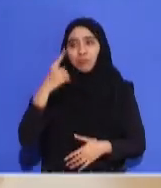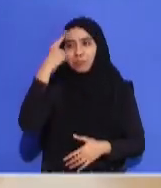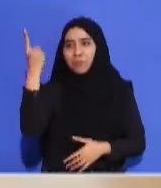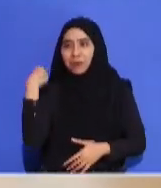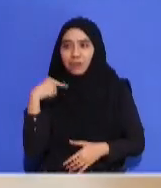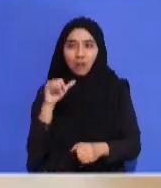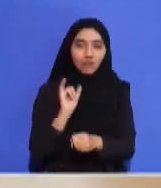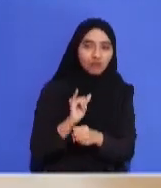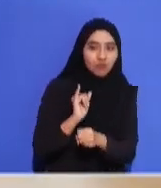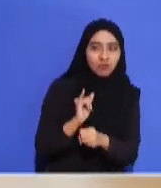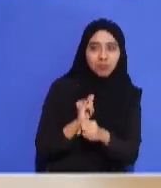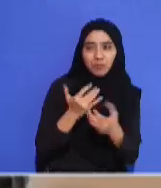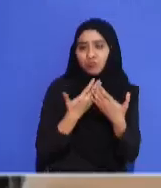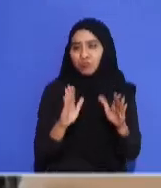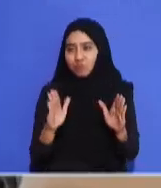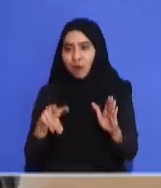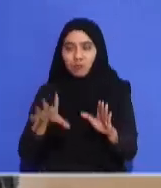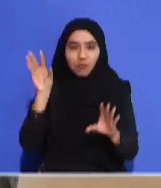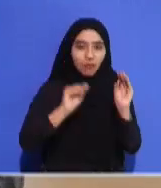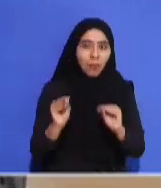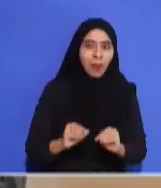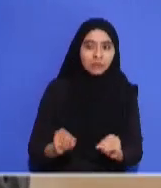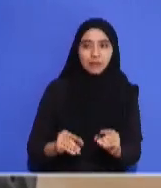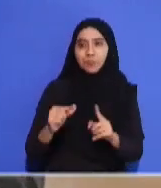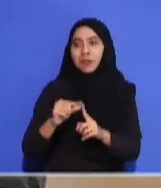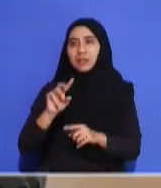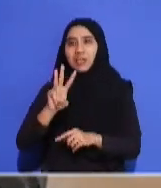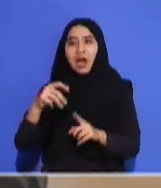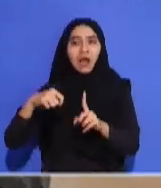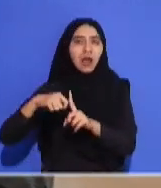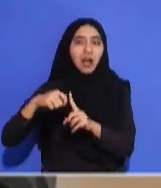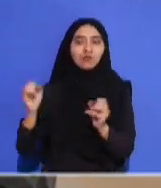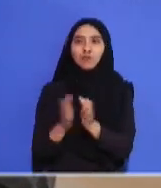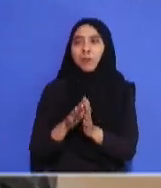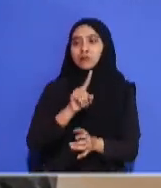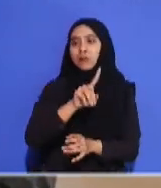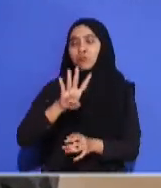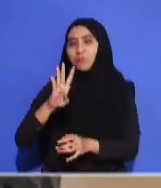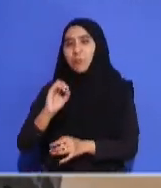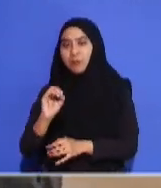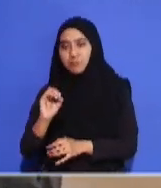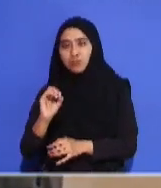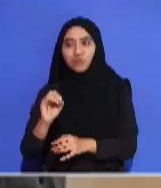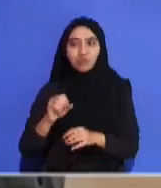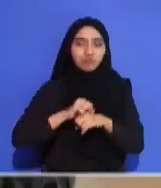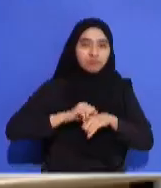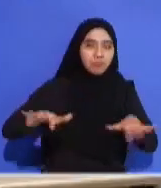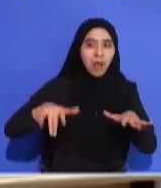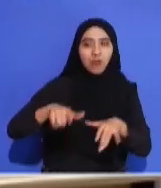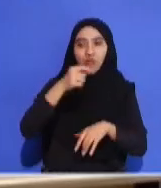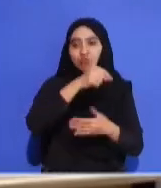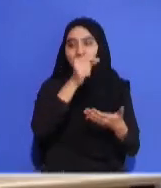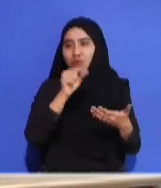akan membuka formasi untuk P3K sebanyak 140 formasi penempatan di seluruh opd namun